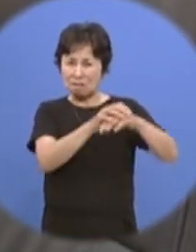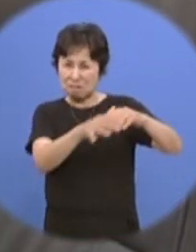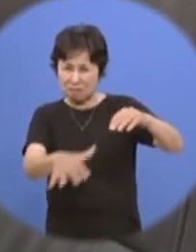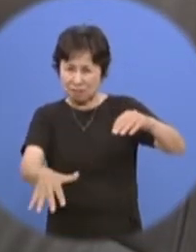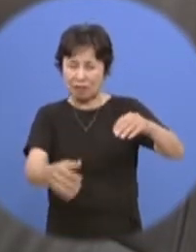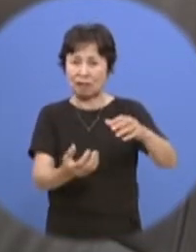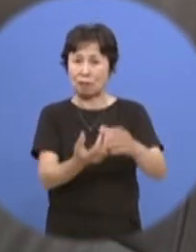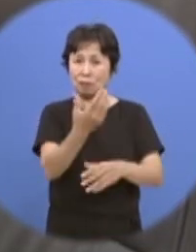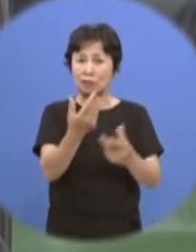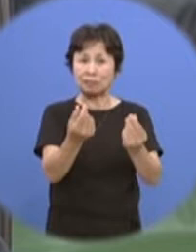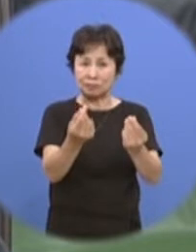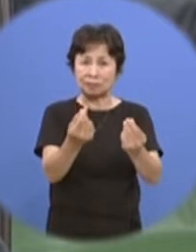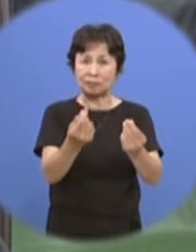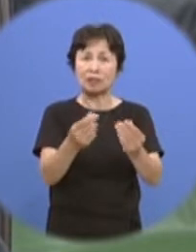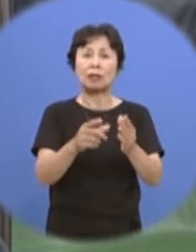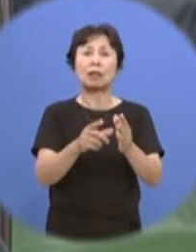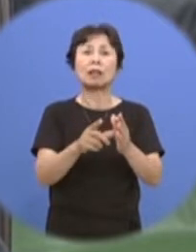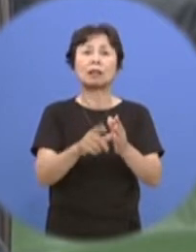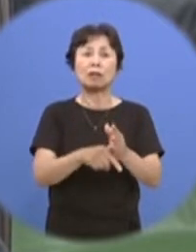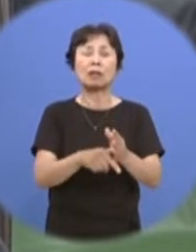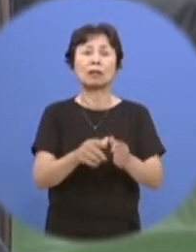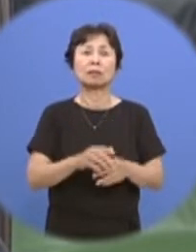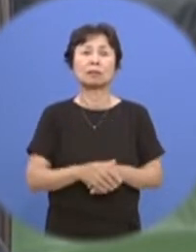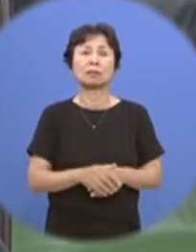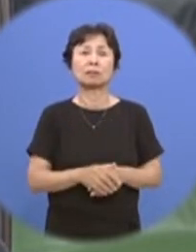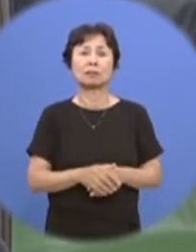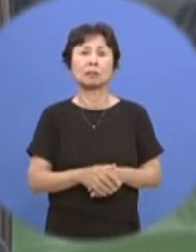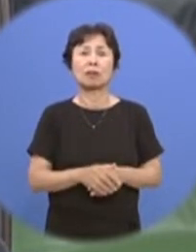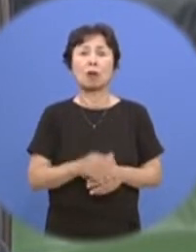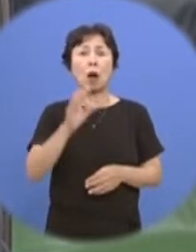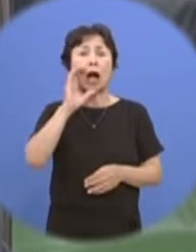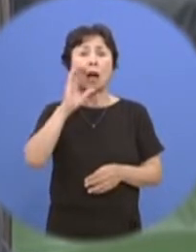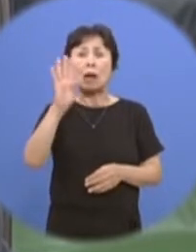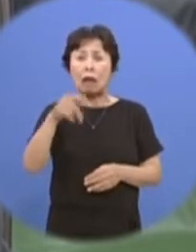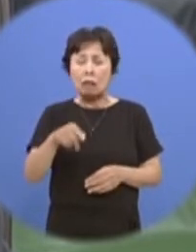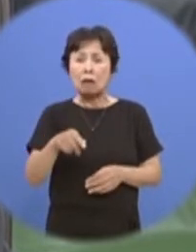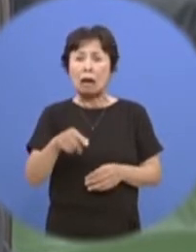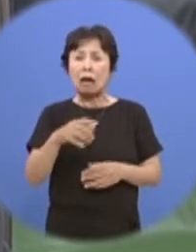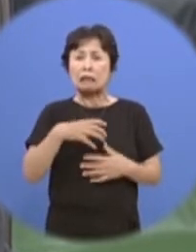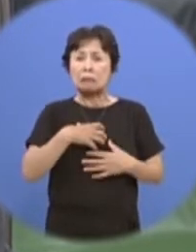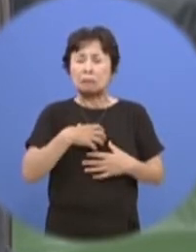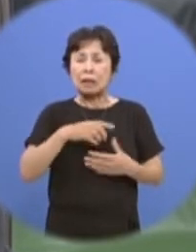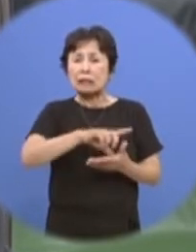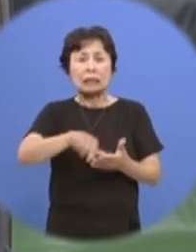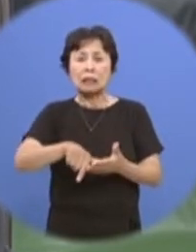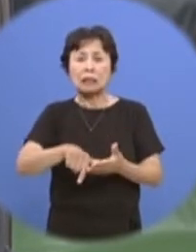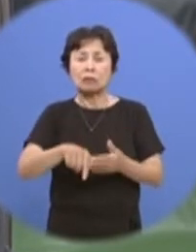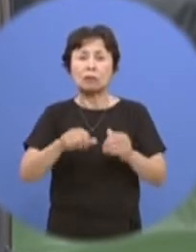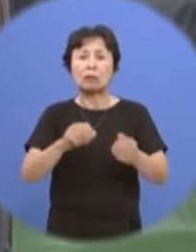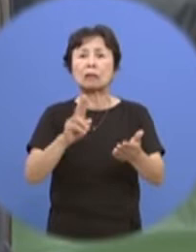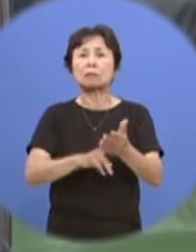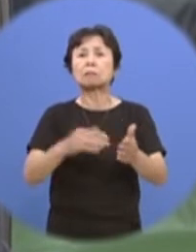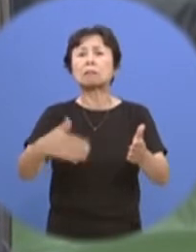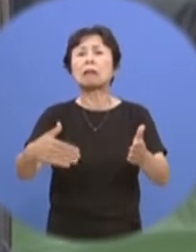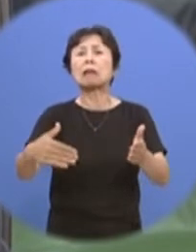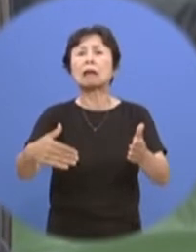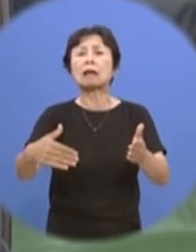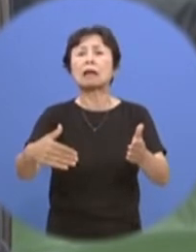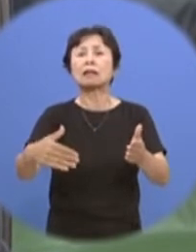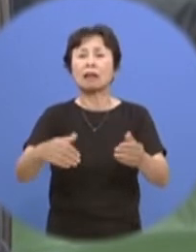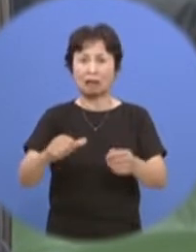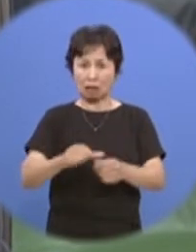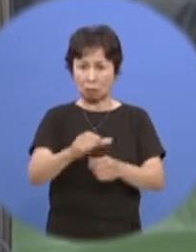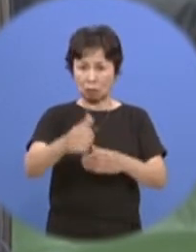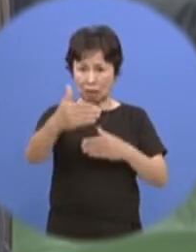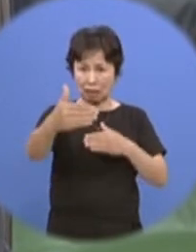はい、その時にですね和歌山県はあんまりこの警戒区域をやってなかったんで、 はい、 でその後5年ぐらいで全部やろう